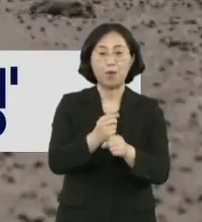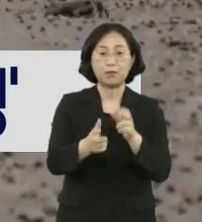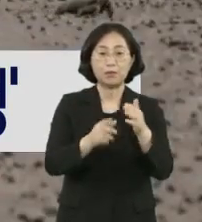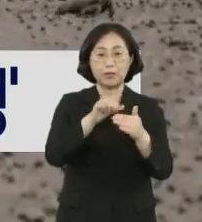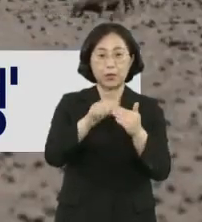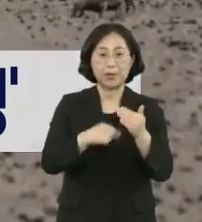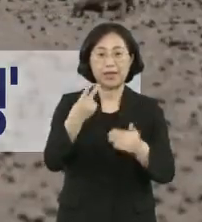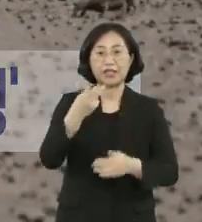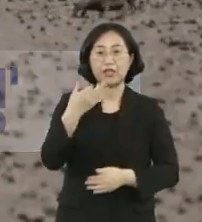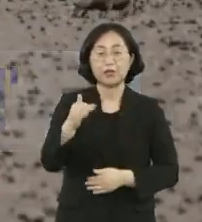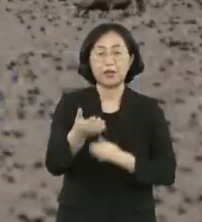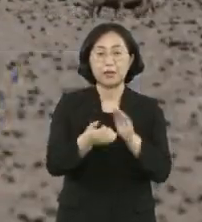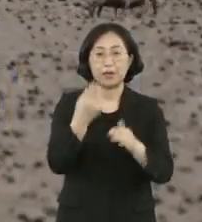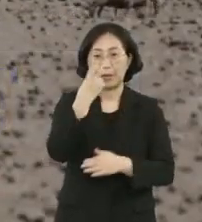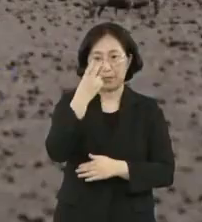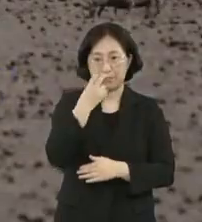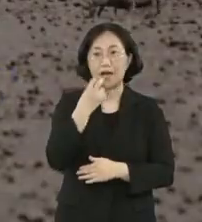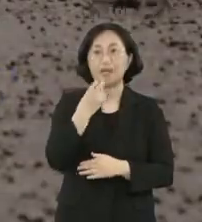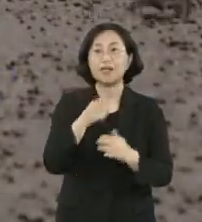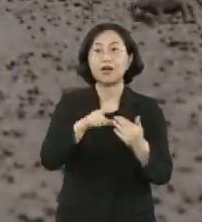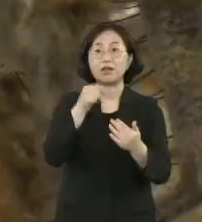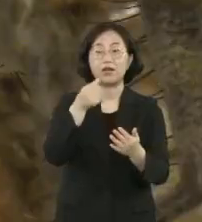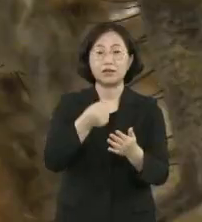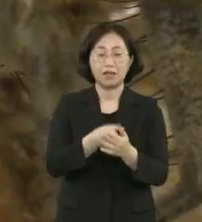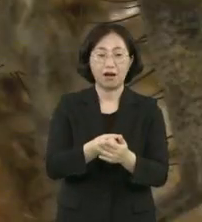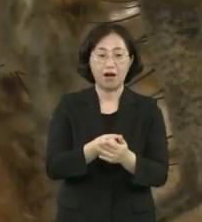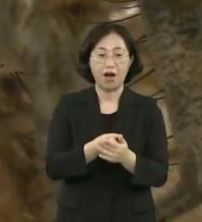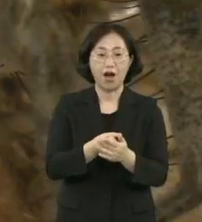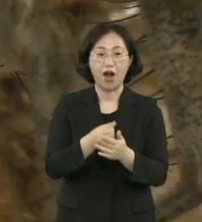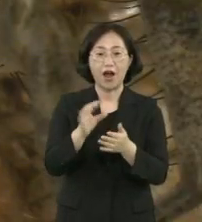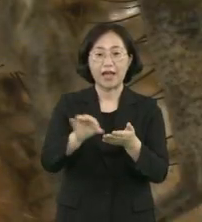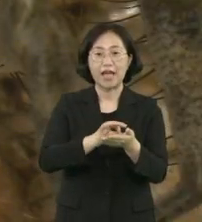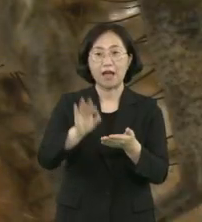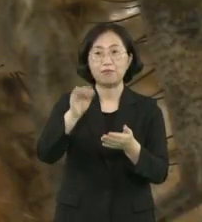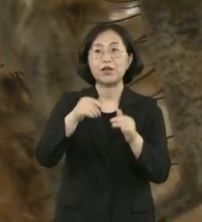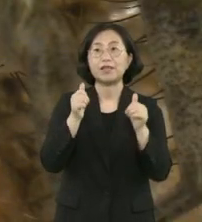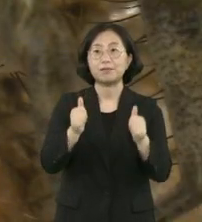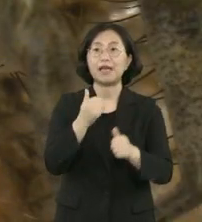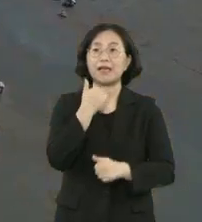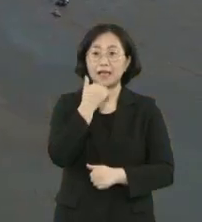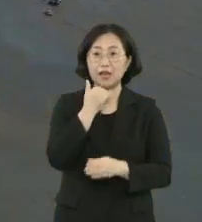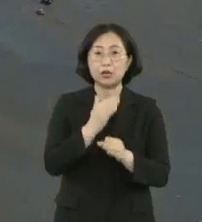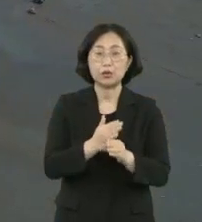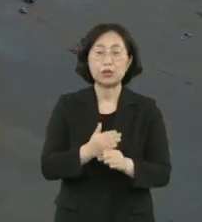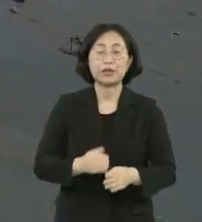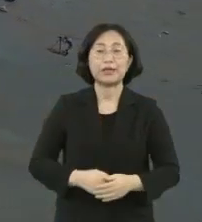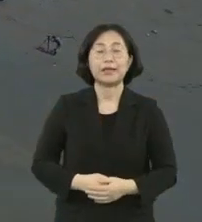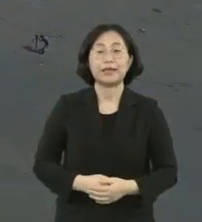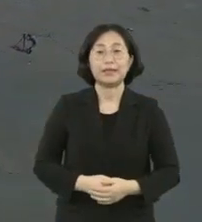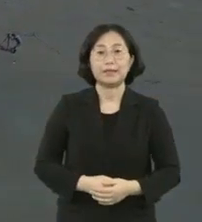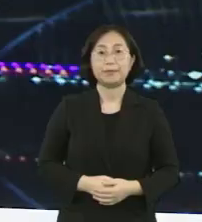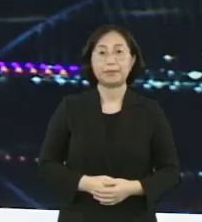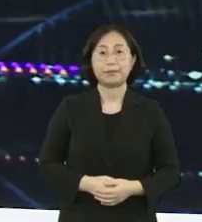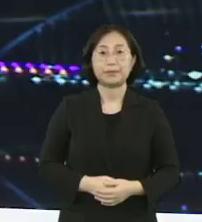지난 2019년 예비타당성 조사 대상에 선정돼 기재부 심의를 앞두고 있습니다.